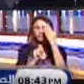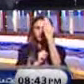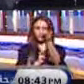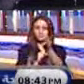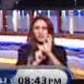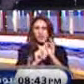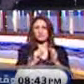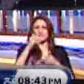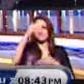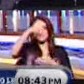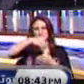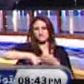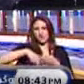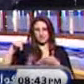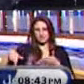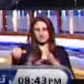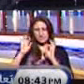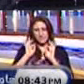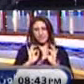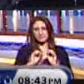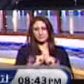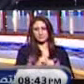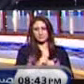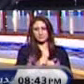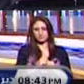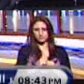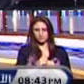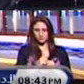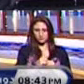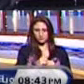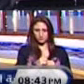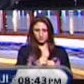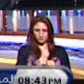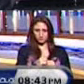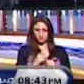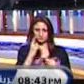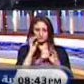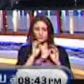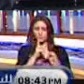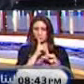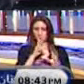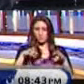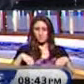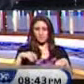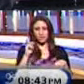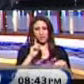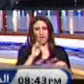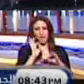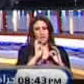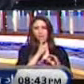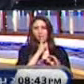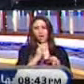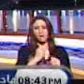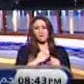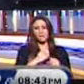بتاع المحطة هننزله دلوقتي صورة عشان نتابع ايه اللي حصل. محدش يسكت يا جماعة على